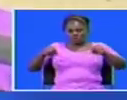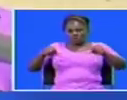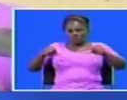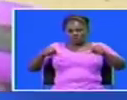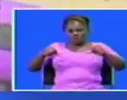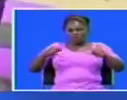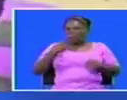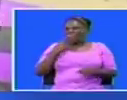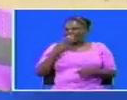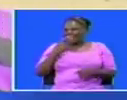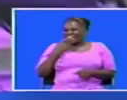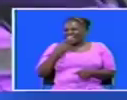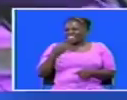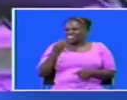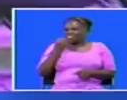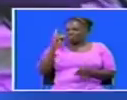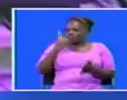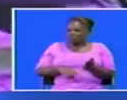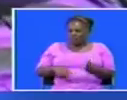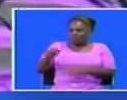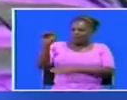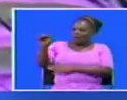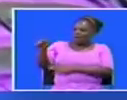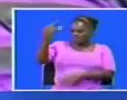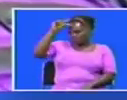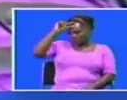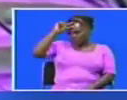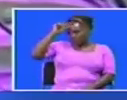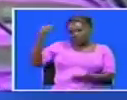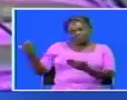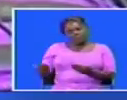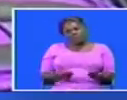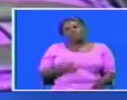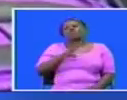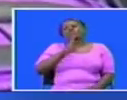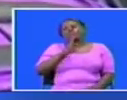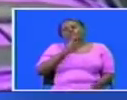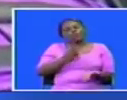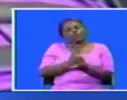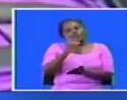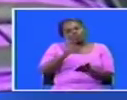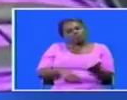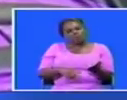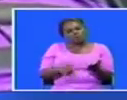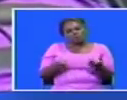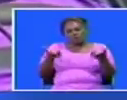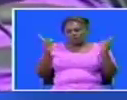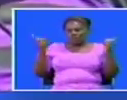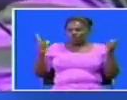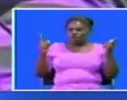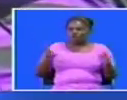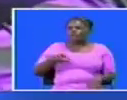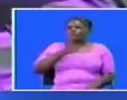Nyeupe na ujui takula nini. Tungeomba serikali watuletee maji kupitia kwa water tracking, kama ni